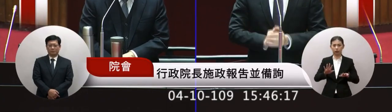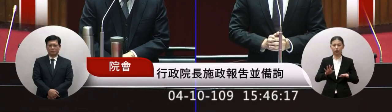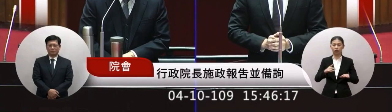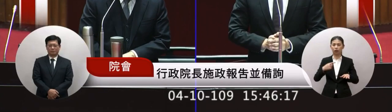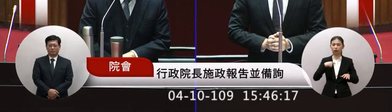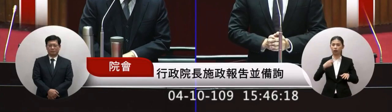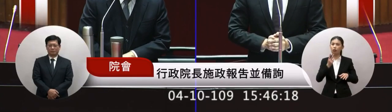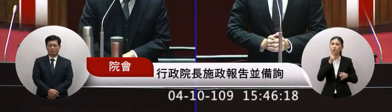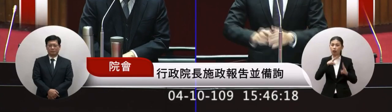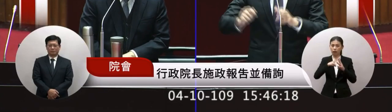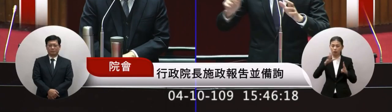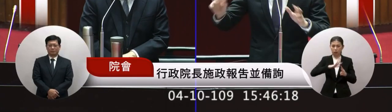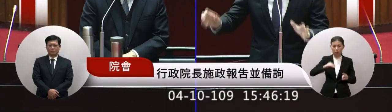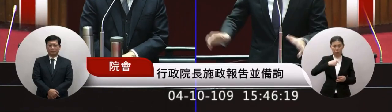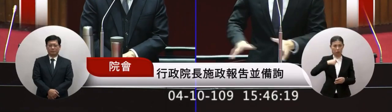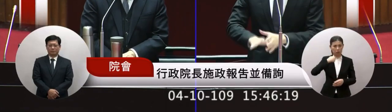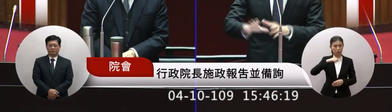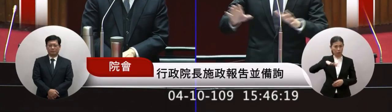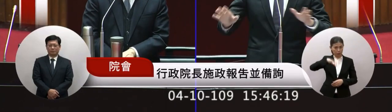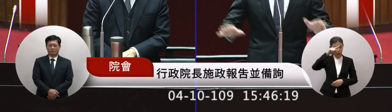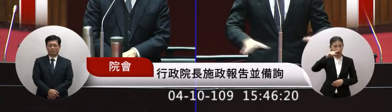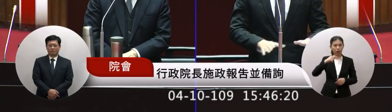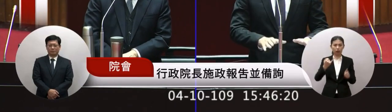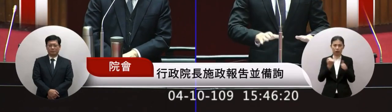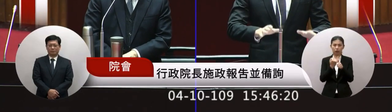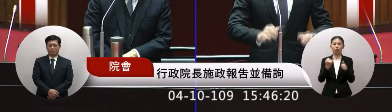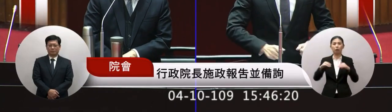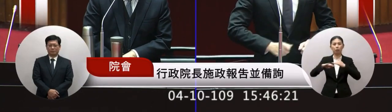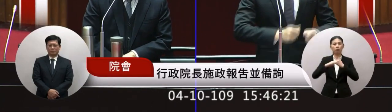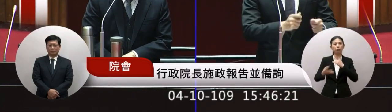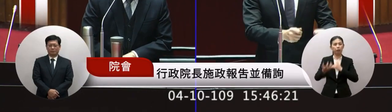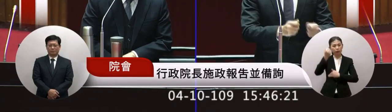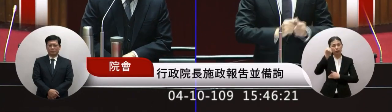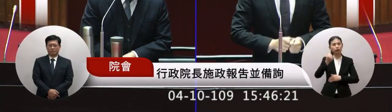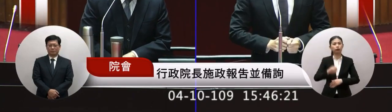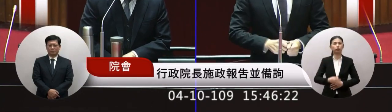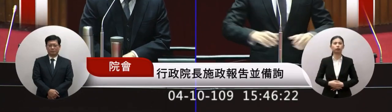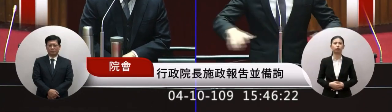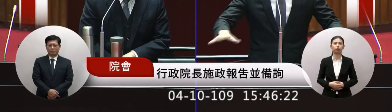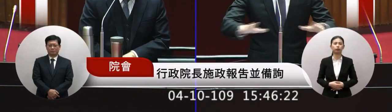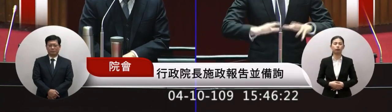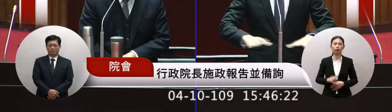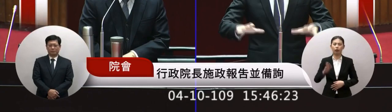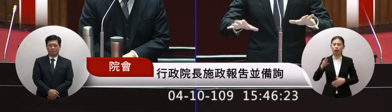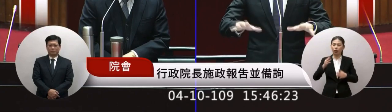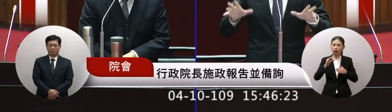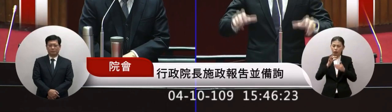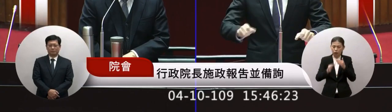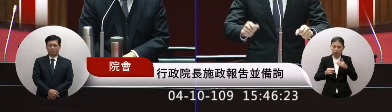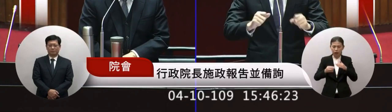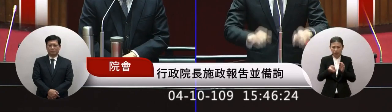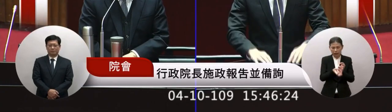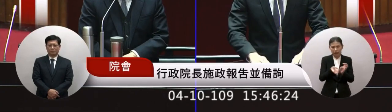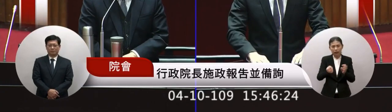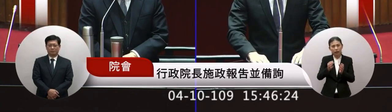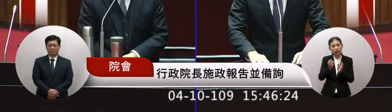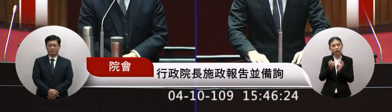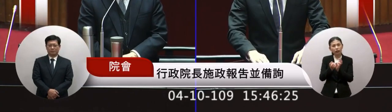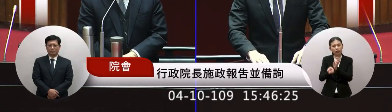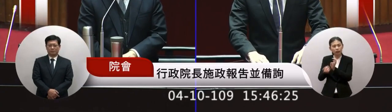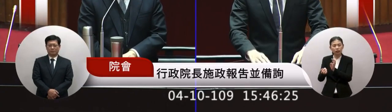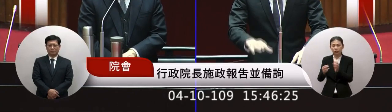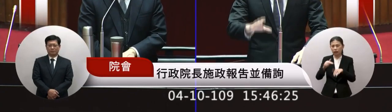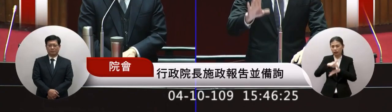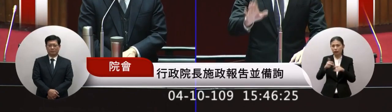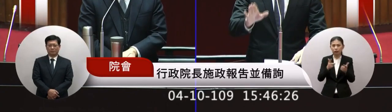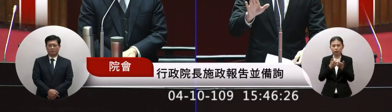姻平权的这个国家，但是咱足侪行政的措施无。即、这个无配套吼，即个无对，即、这个对起